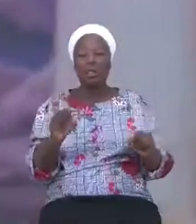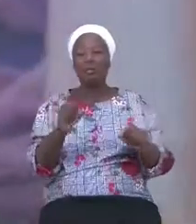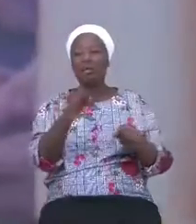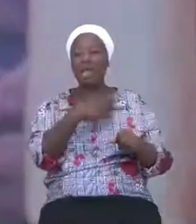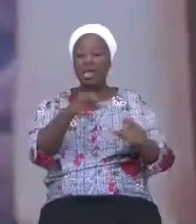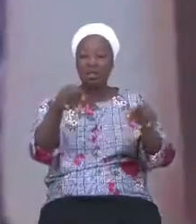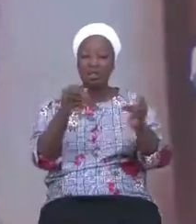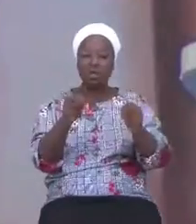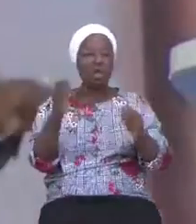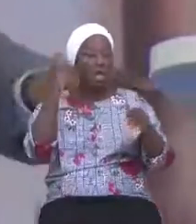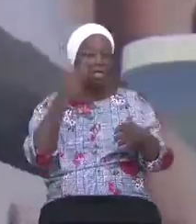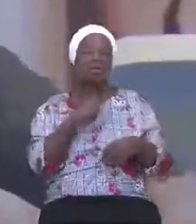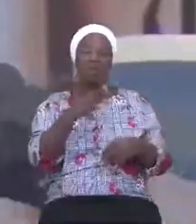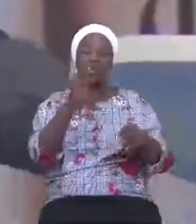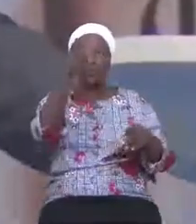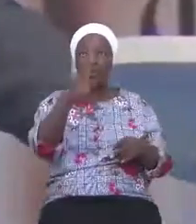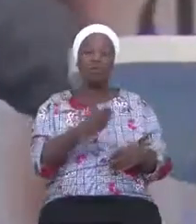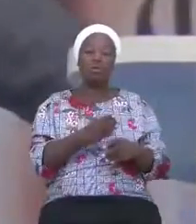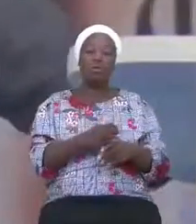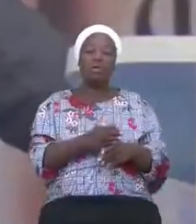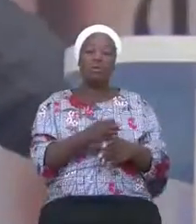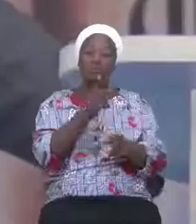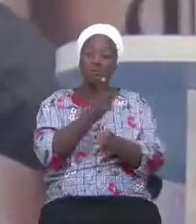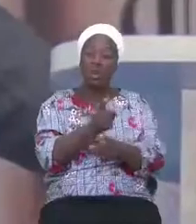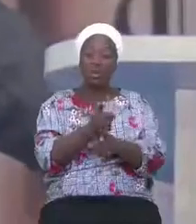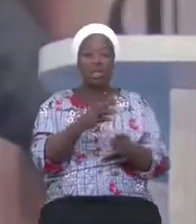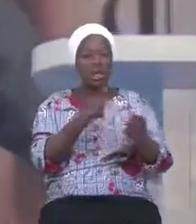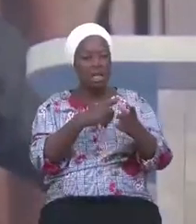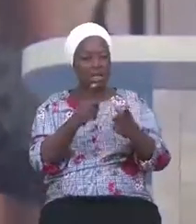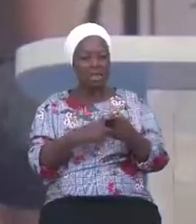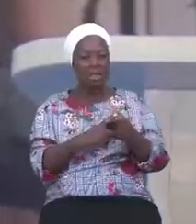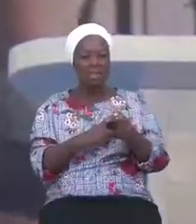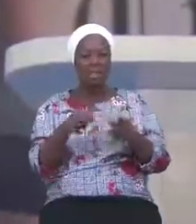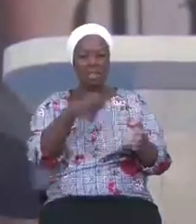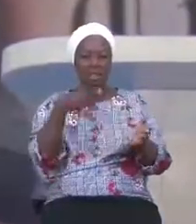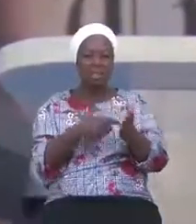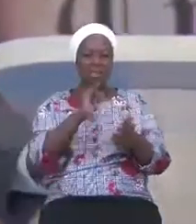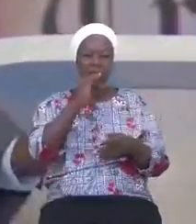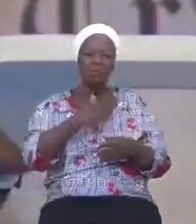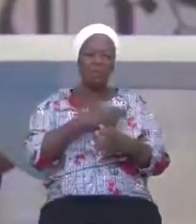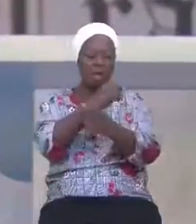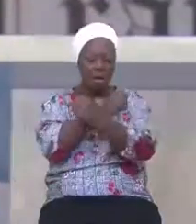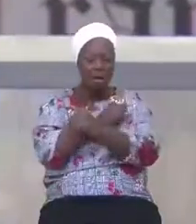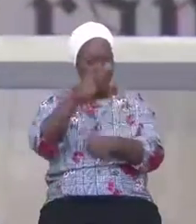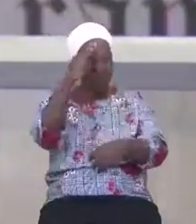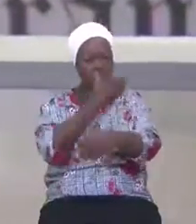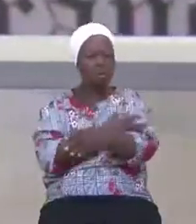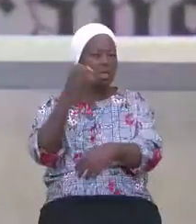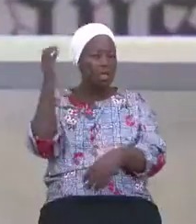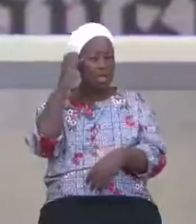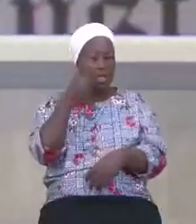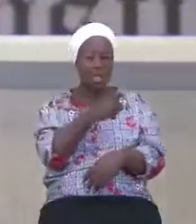entendu la voix de Dieu directement. Voici mon fils bien-aimé, en qui j'ai mis toute mon affection,